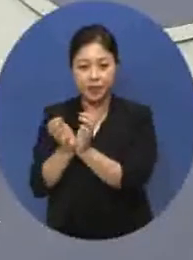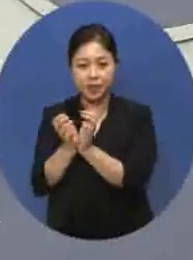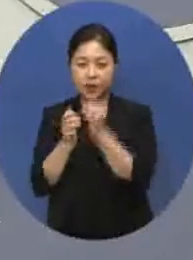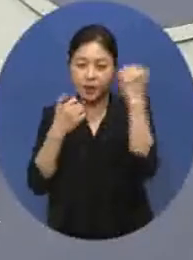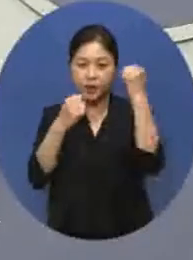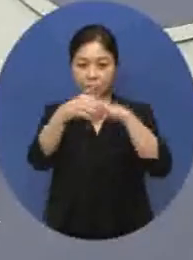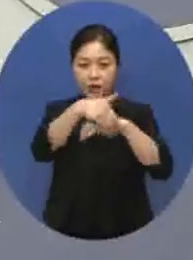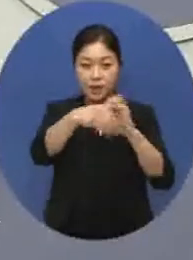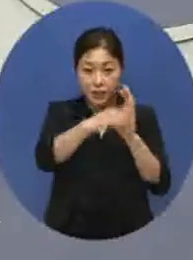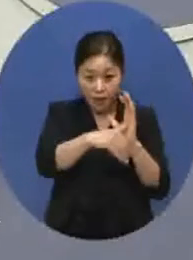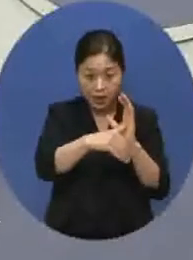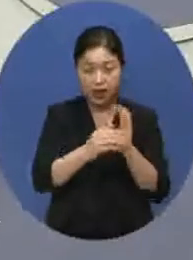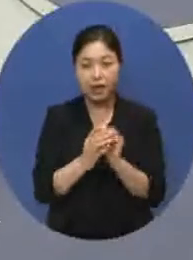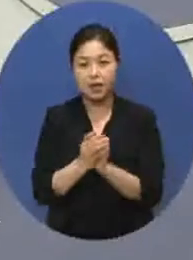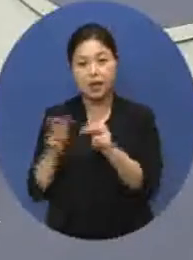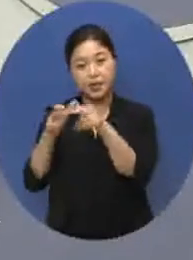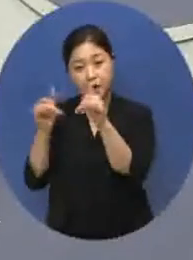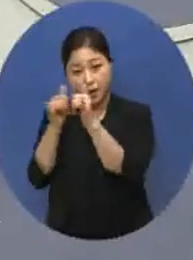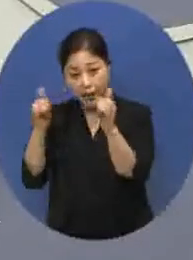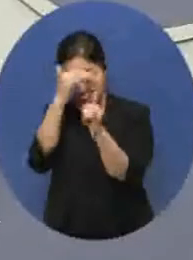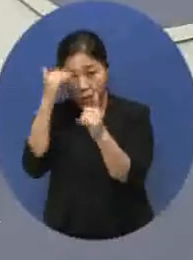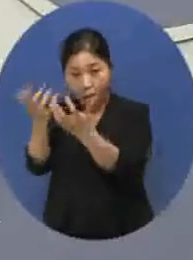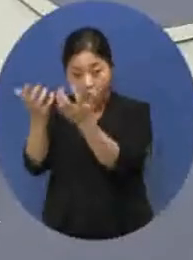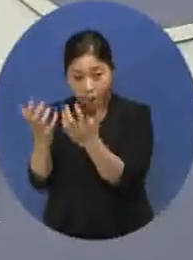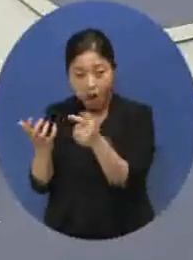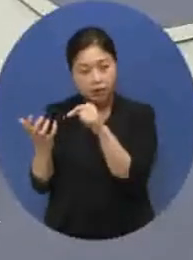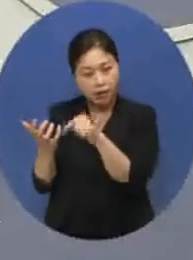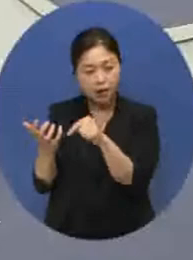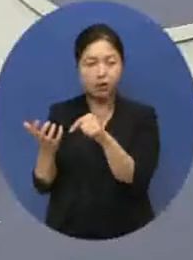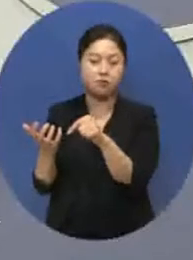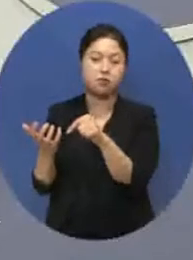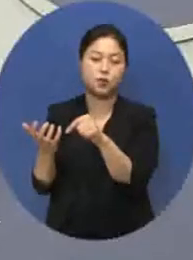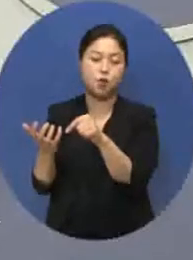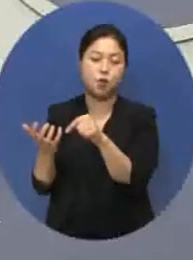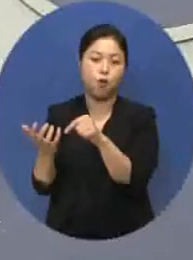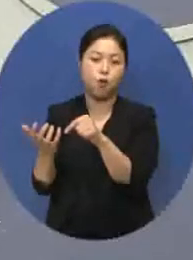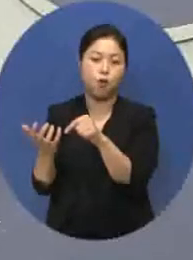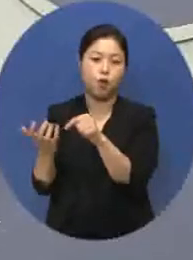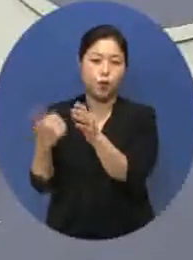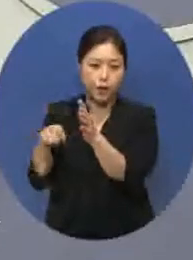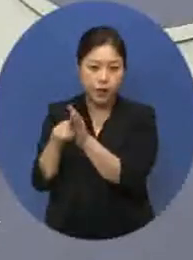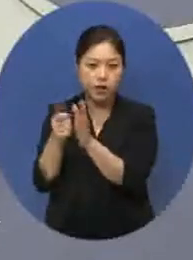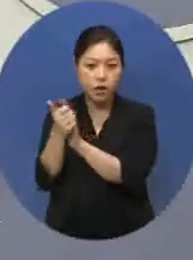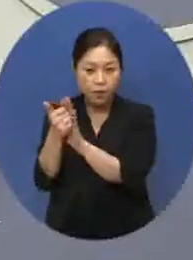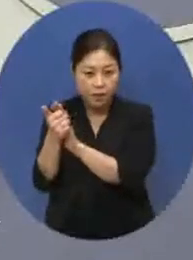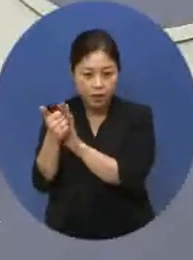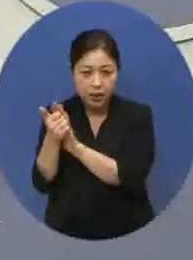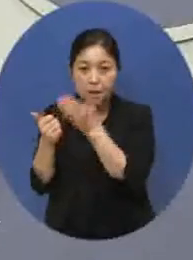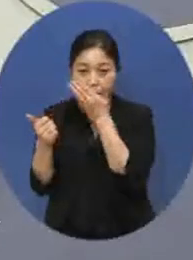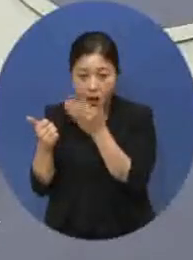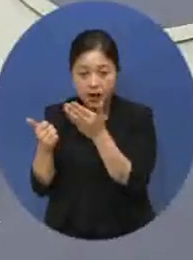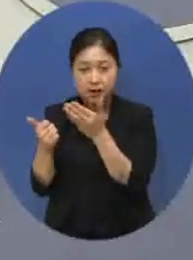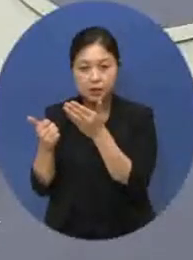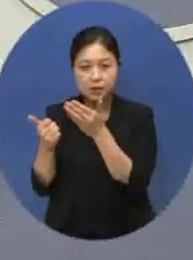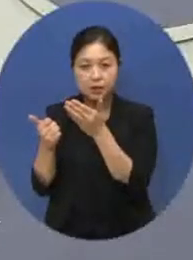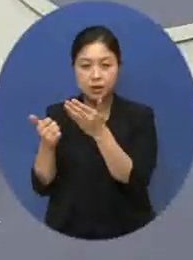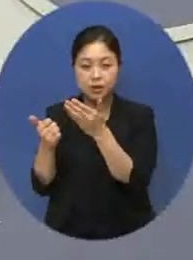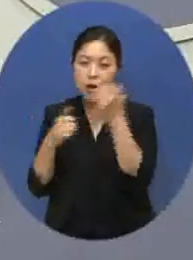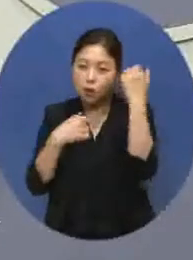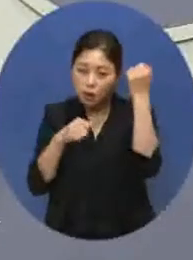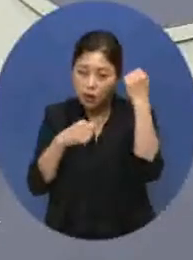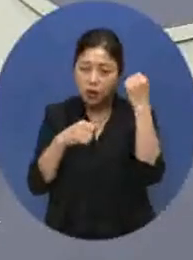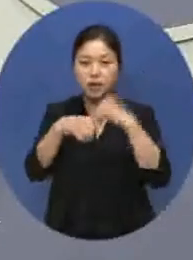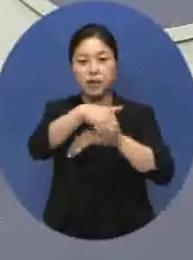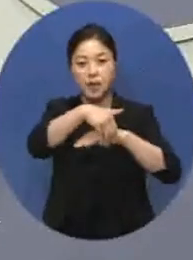때 장애인 관객도 좀 생각을 해서 그런 서비스를 갖추는 그런 이제